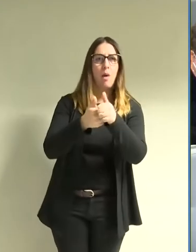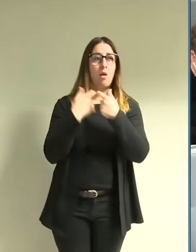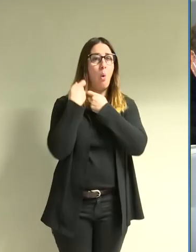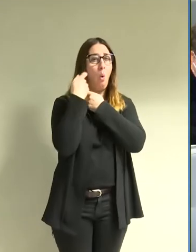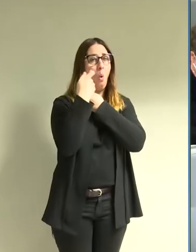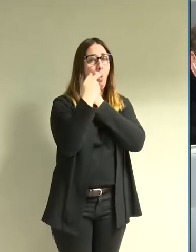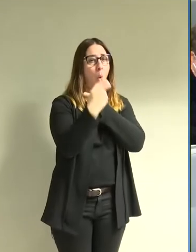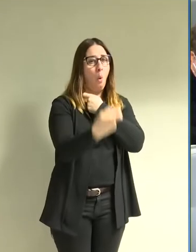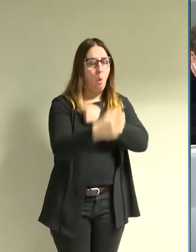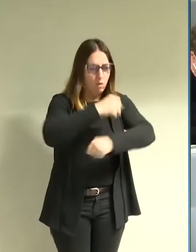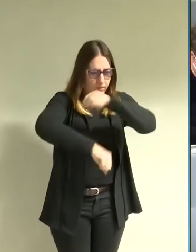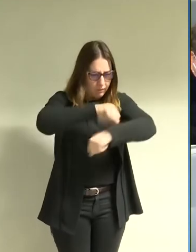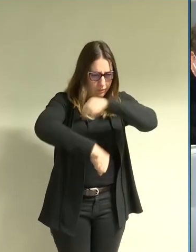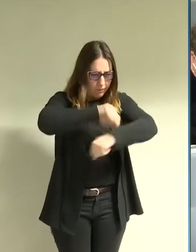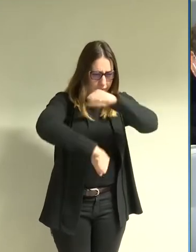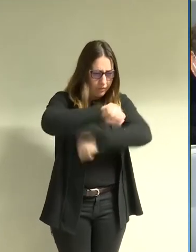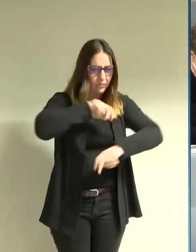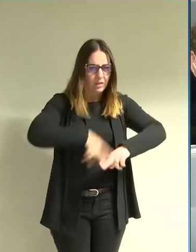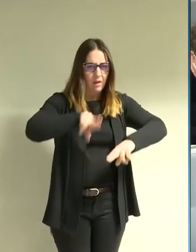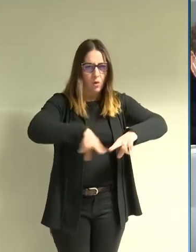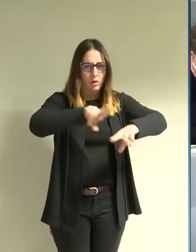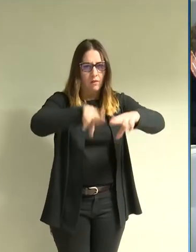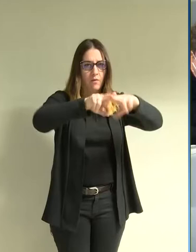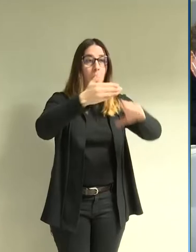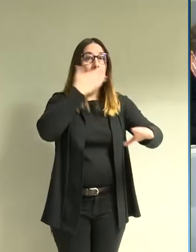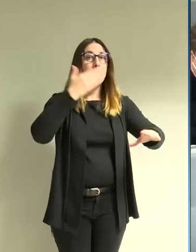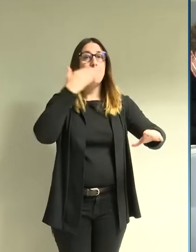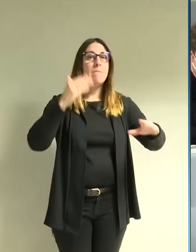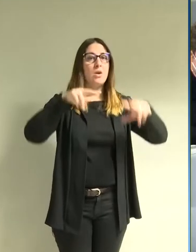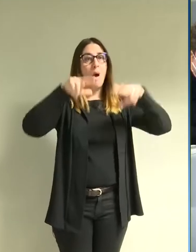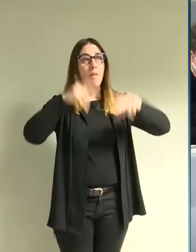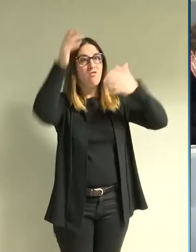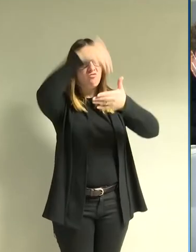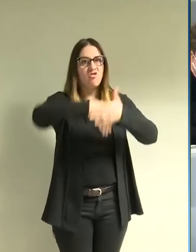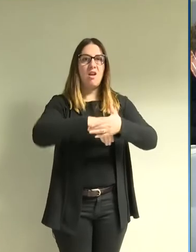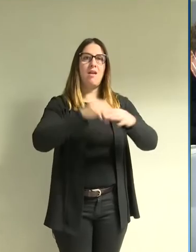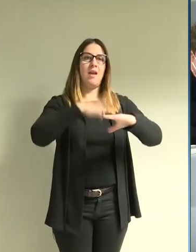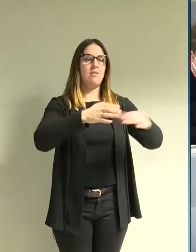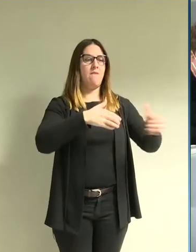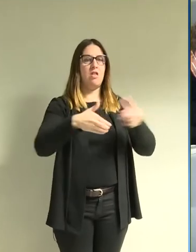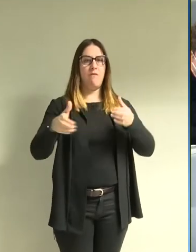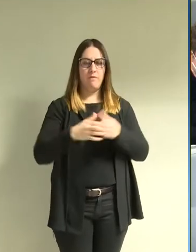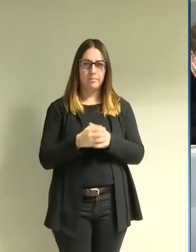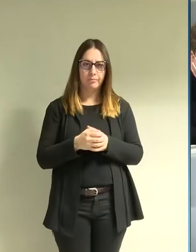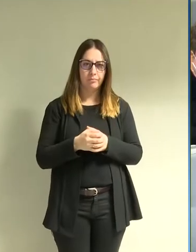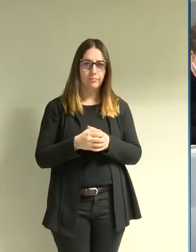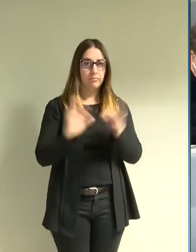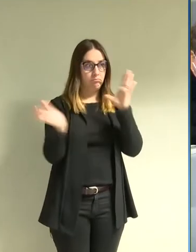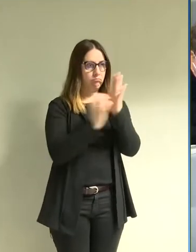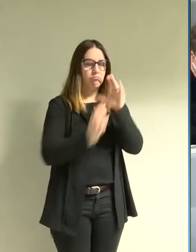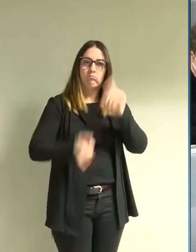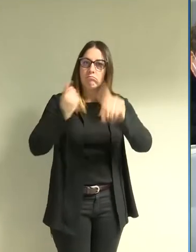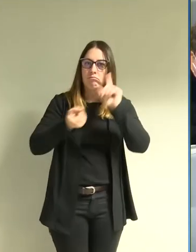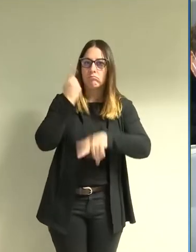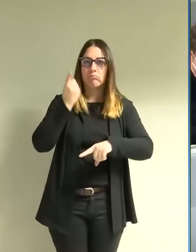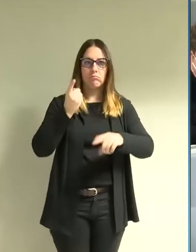vers la réalisation des travaux et l'amélioration de l'habitat à la vigne cette délibération est une étape importante dans la